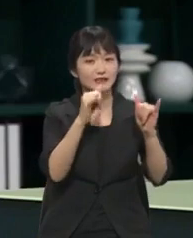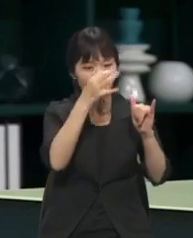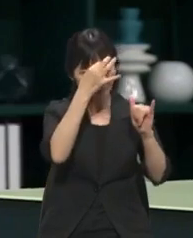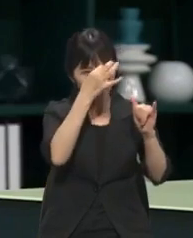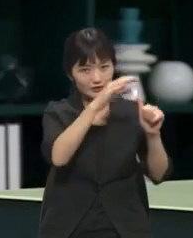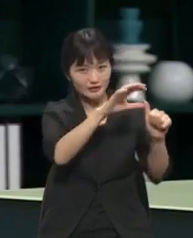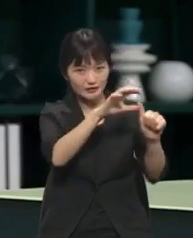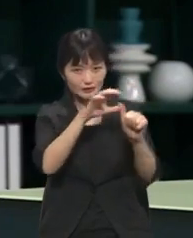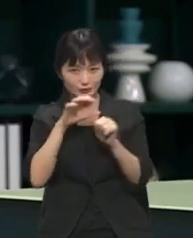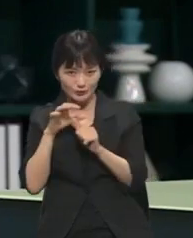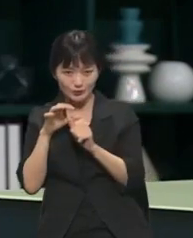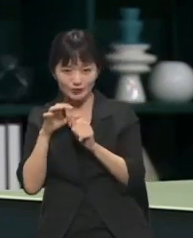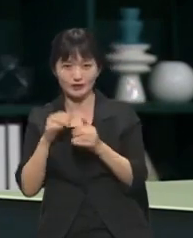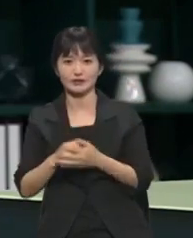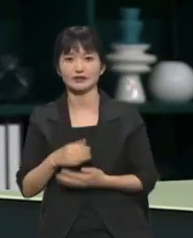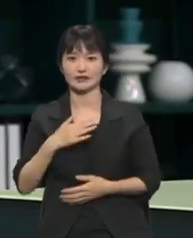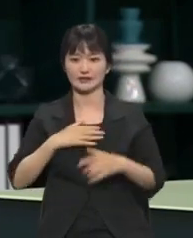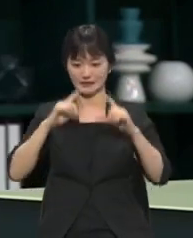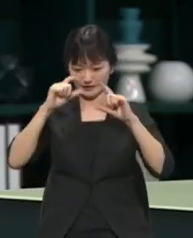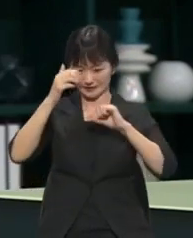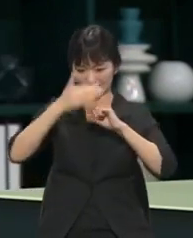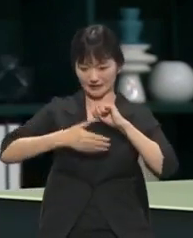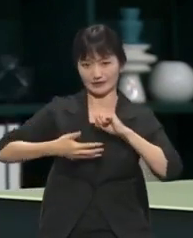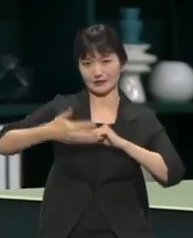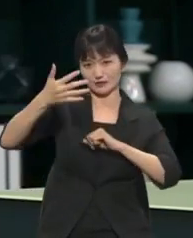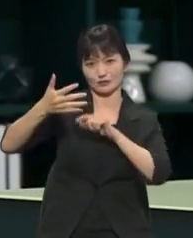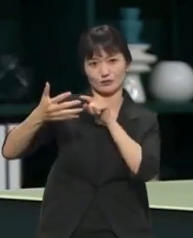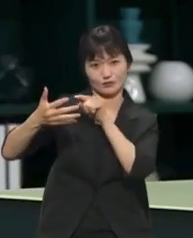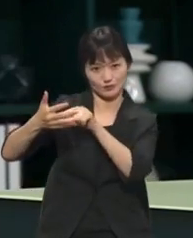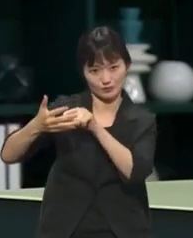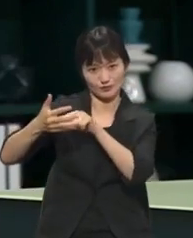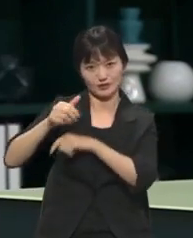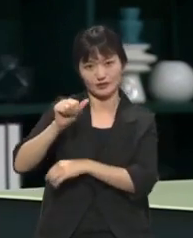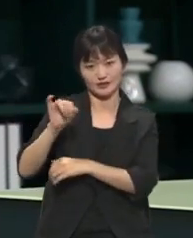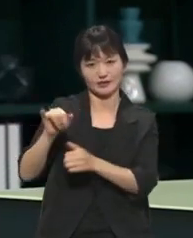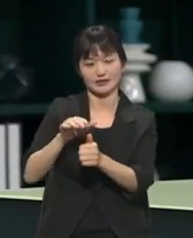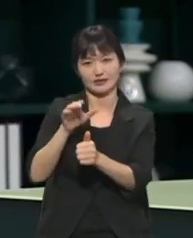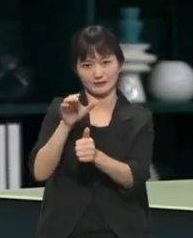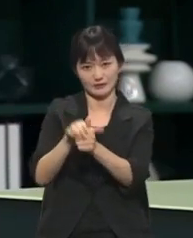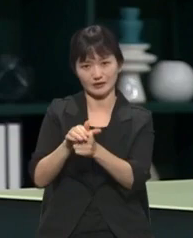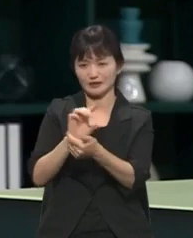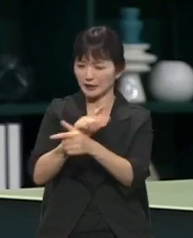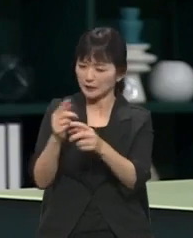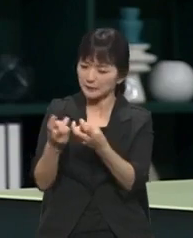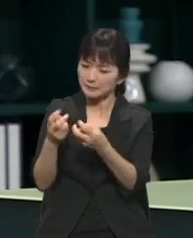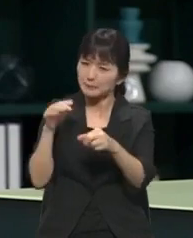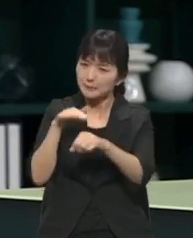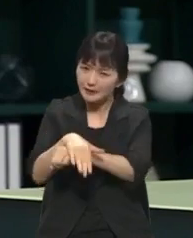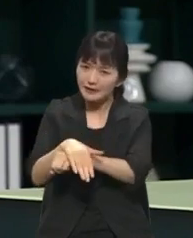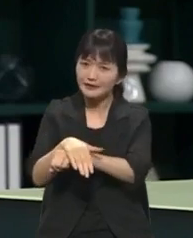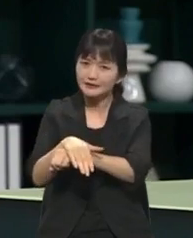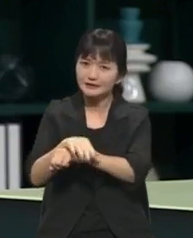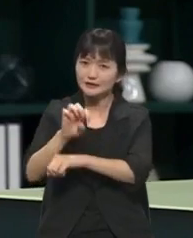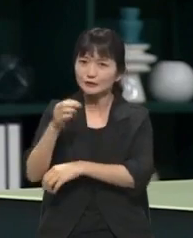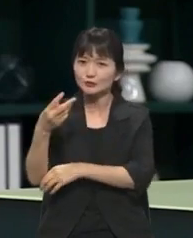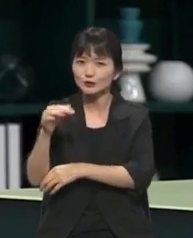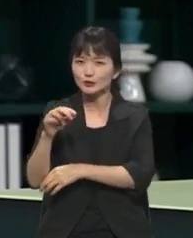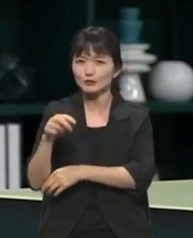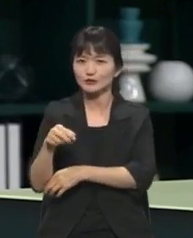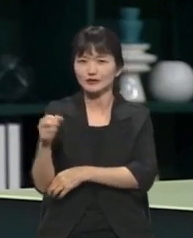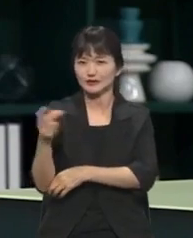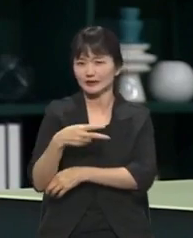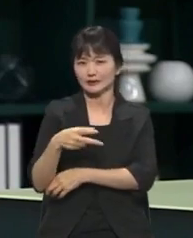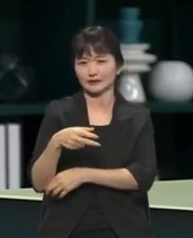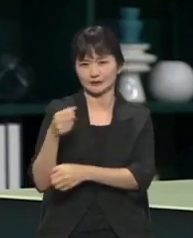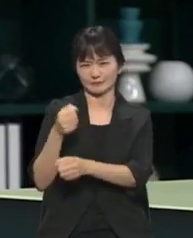내 프로필 사진을 올리게 되면 그거를 갖고 ai가 다양한 컨셉의 프로필을 이제 다시 거의 제조업 수준으로